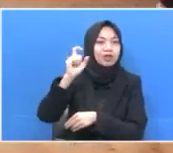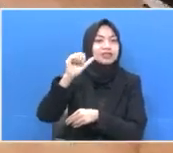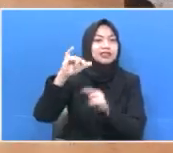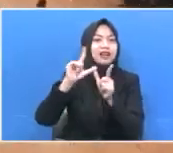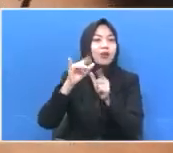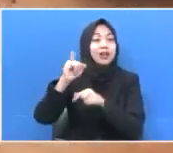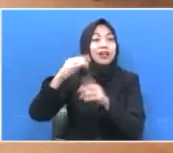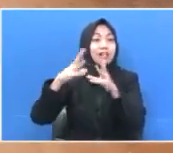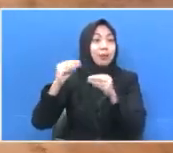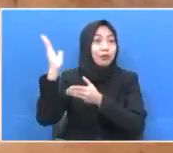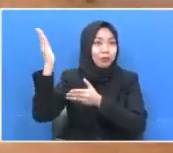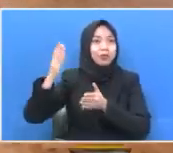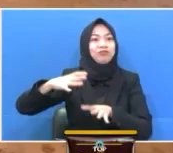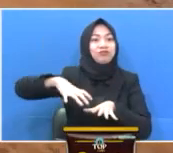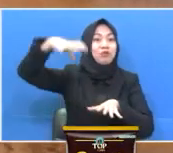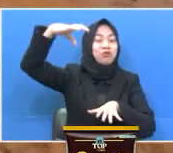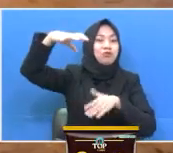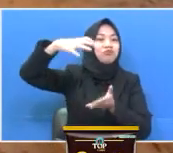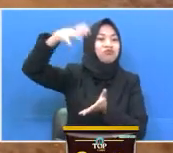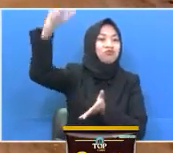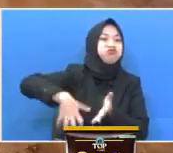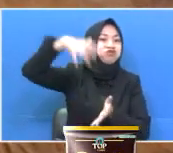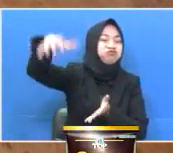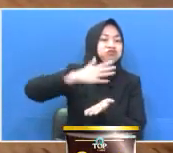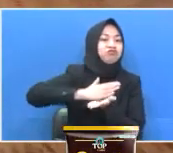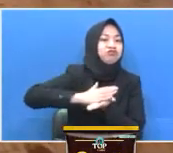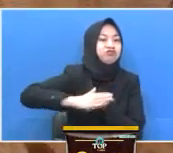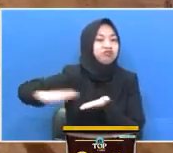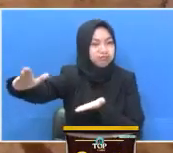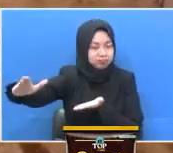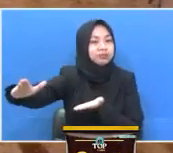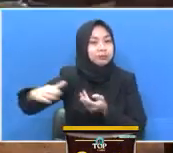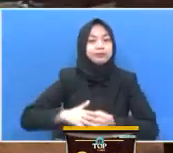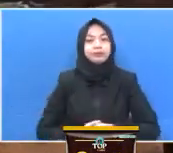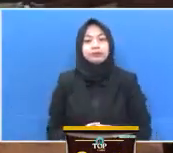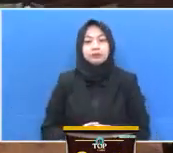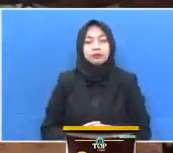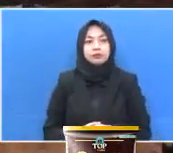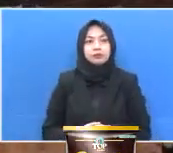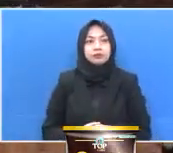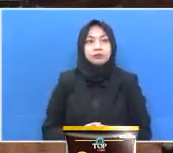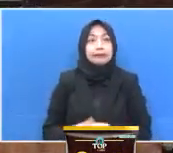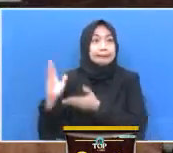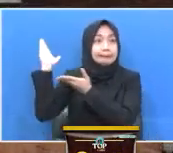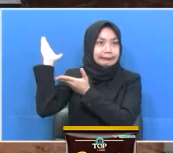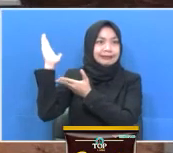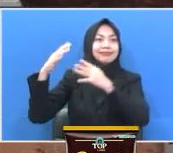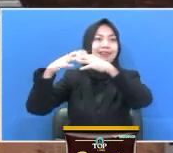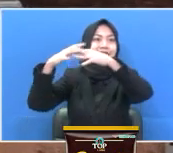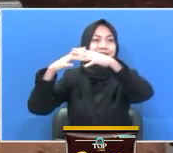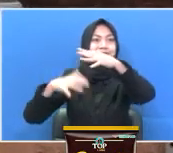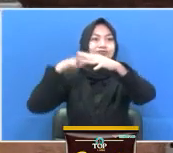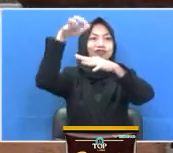kini telah rata dengan tanah menggunakan alat berat pihak pengembang tol melakukan pembongkaran